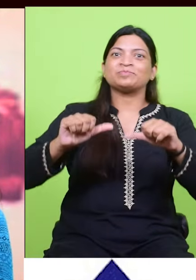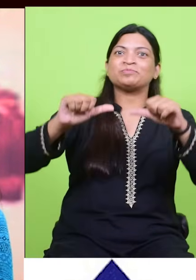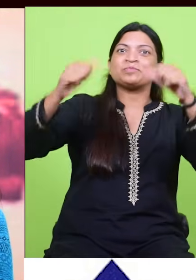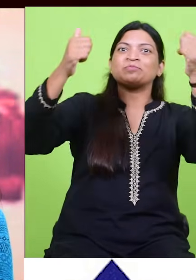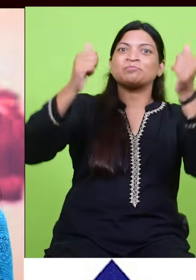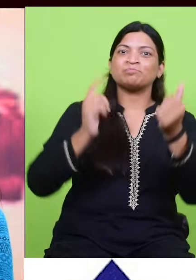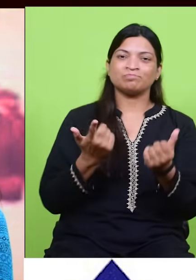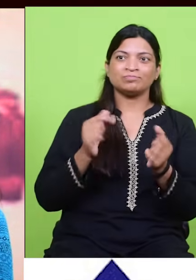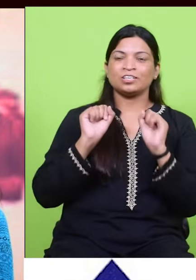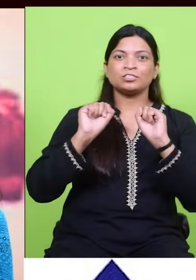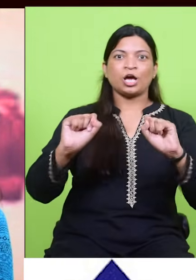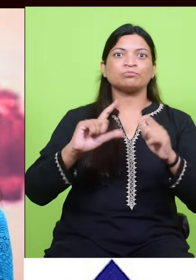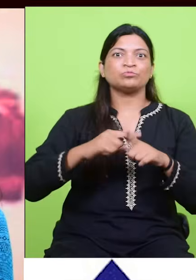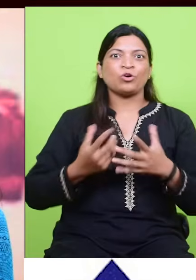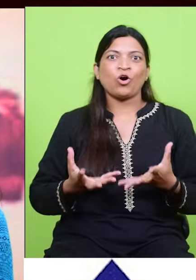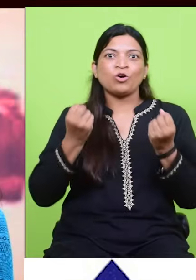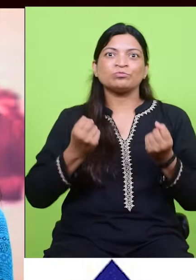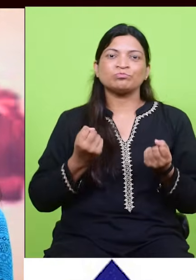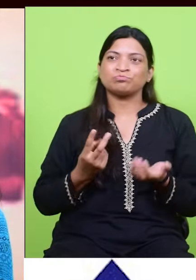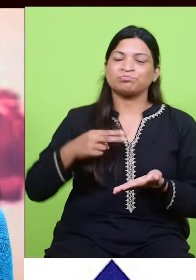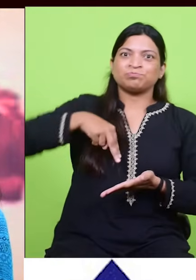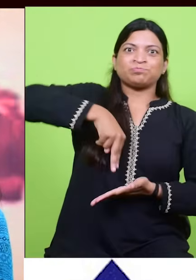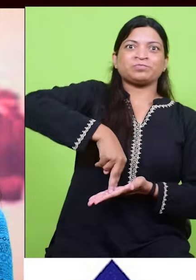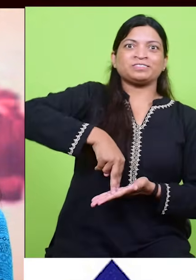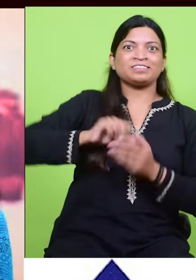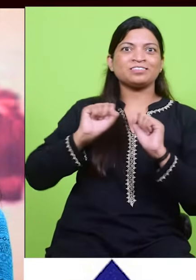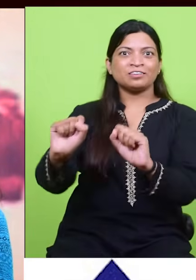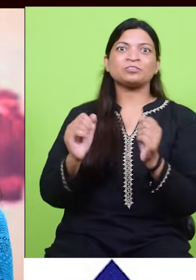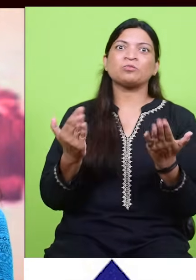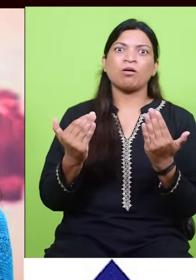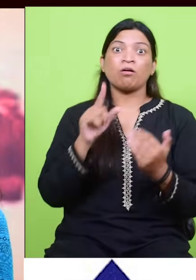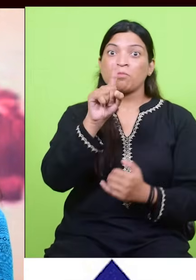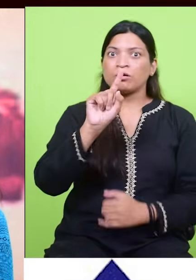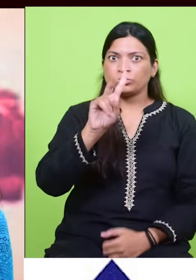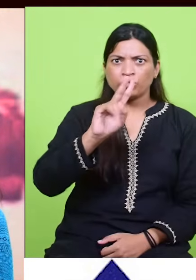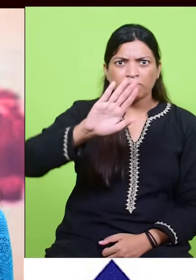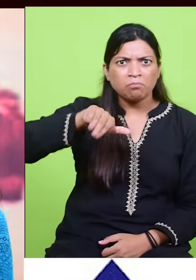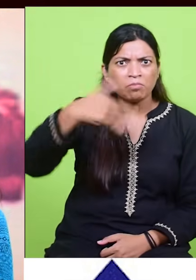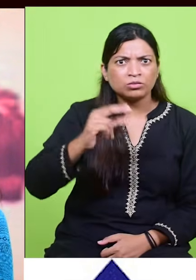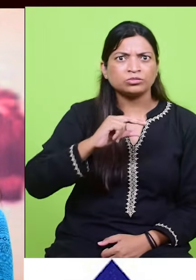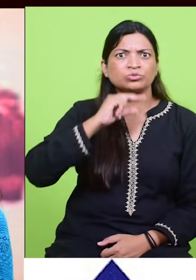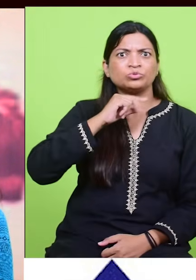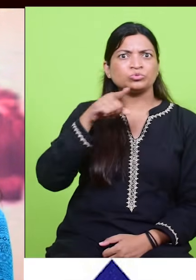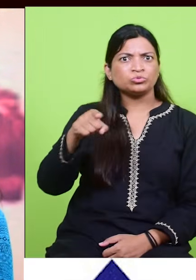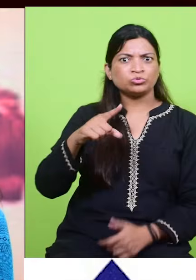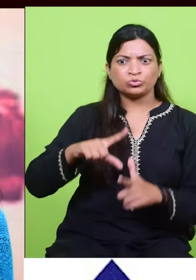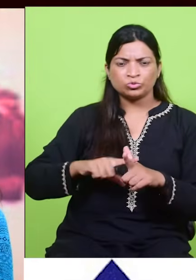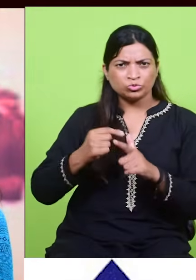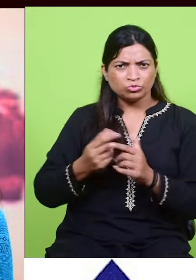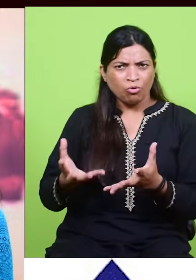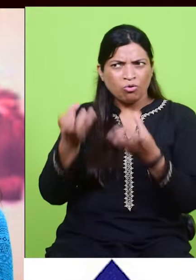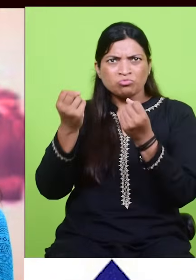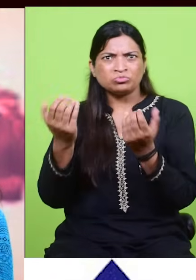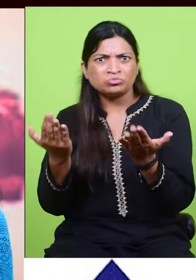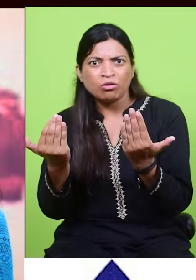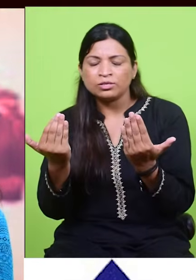तो कभी सोचा भी नहीं था कि ये 12th पास करेगी। 12th के बाद फिर जॉब लगना तो बहुत बड़ी बात है हमारे लिए, वो भी गवर्नमेंट जॉब।